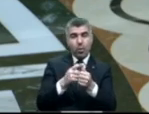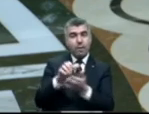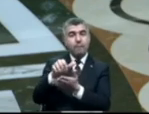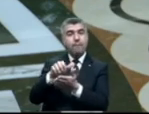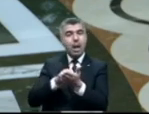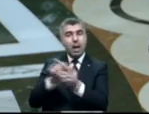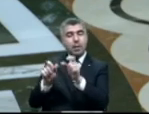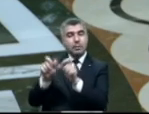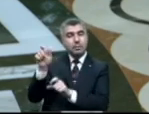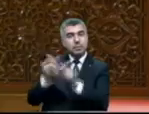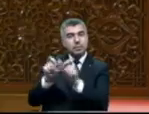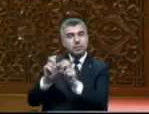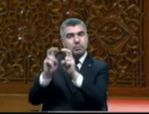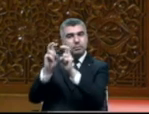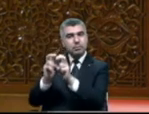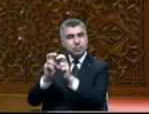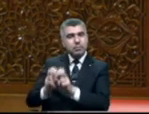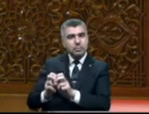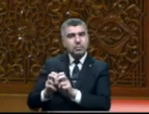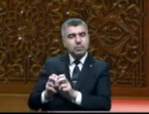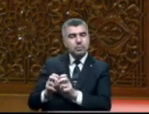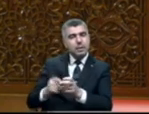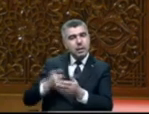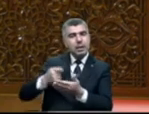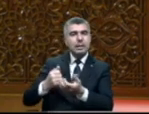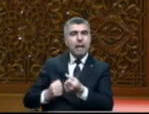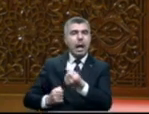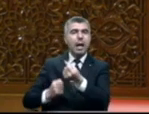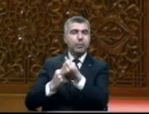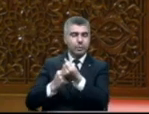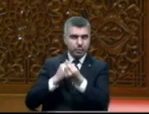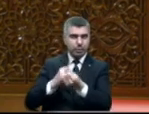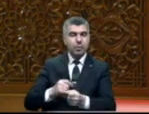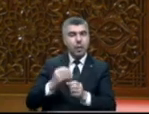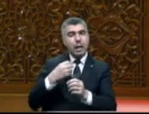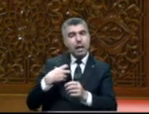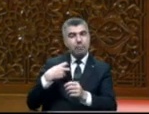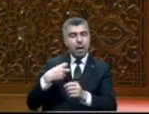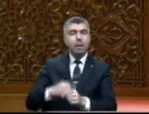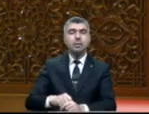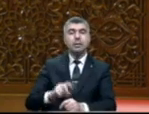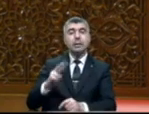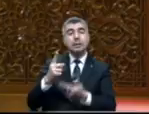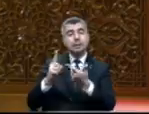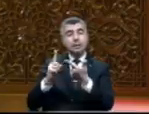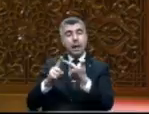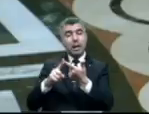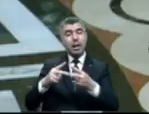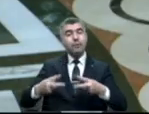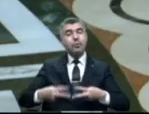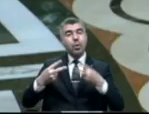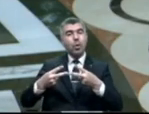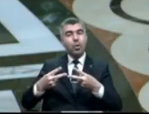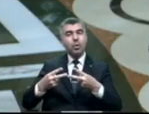خصنا نهبطوا عليه يعني هذا لي شارج وخصو يربح، والهم ديالنا الثاني هو السوق خصها تكون